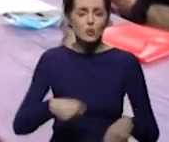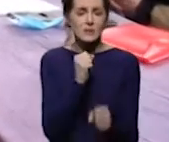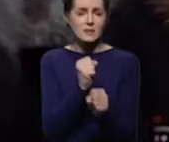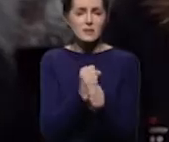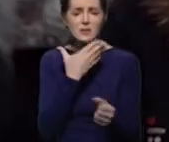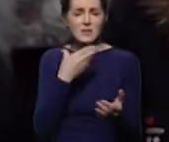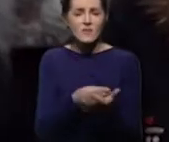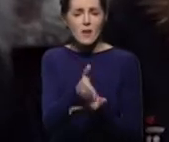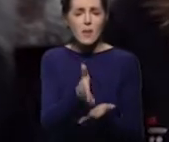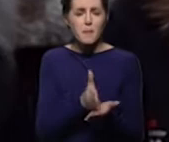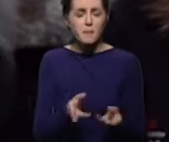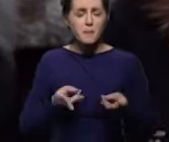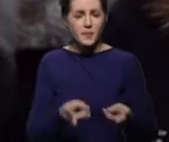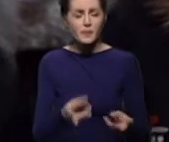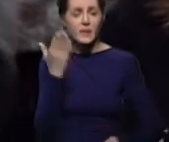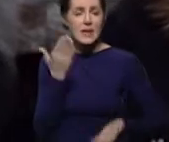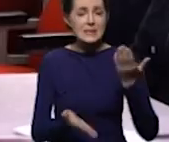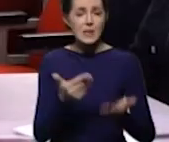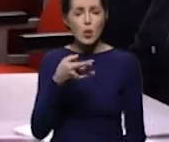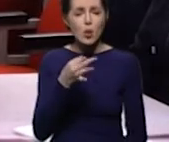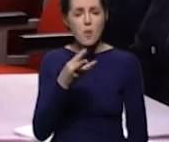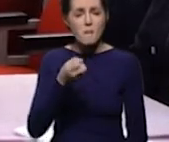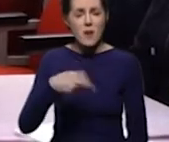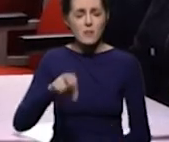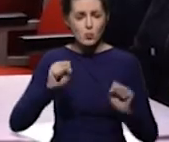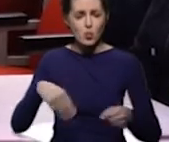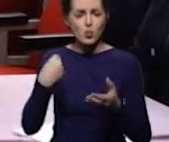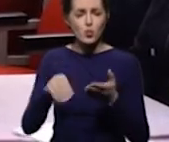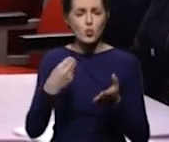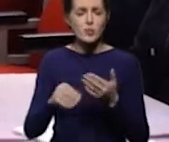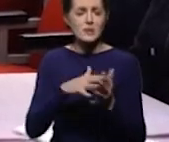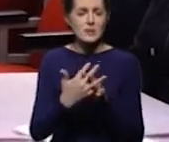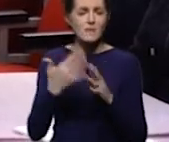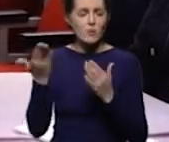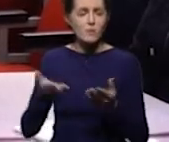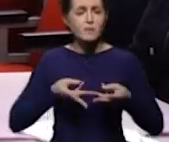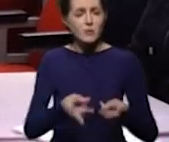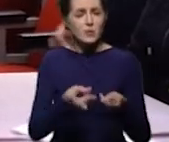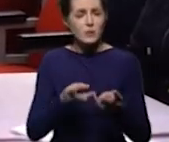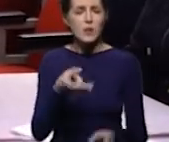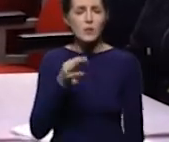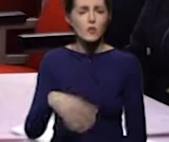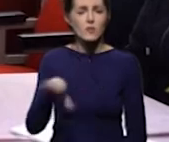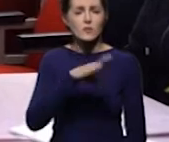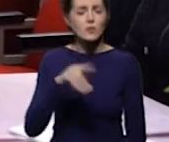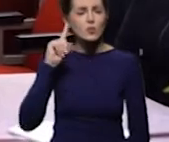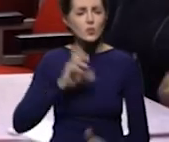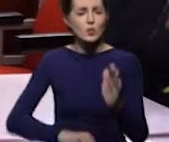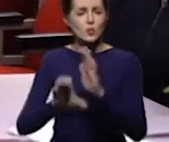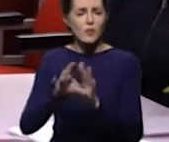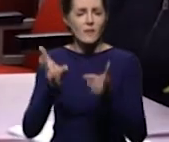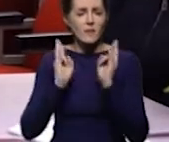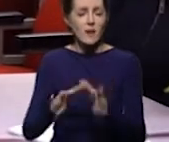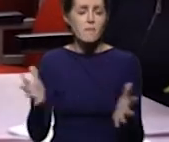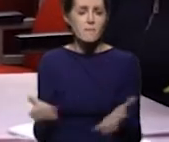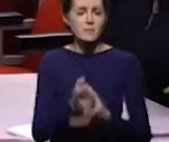хліб випікати, якщо громада зможе купити пекарню в Сергіївці. І ось тут селяни вже припинили слухати голову та